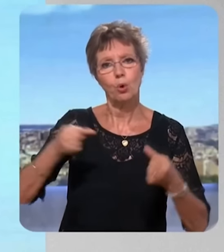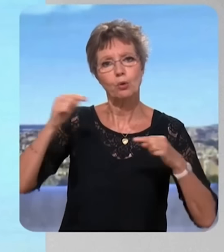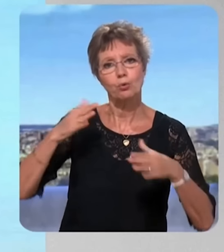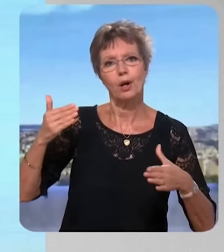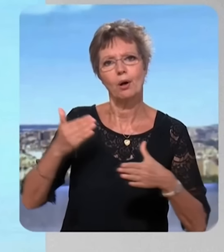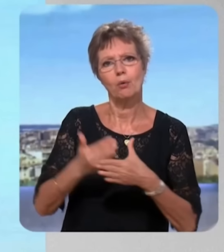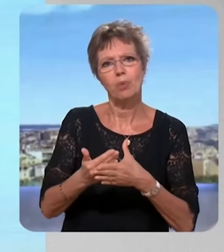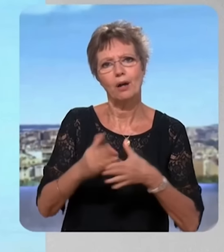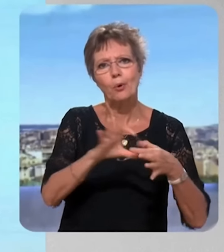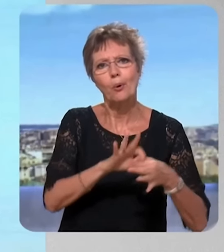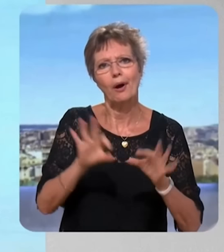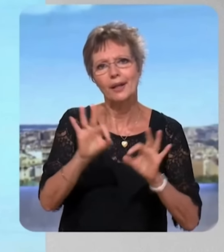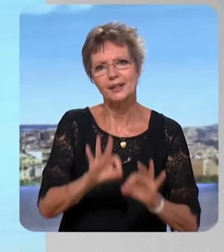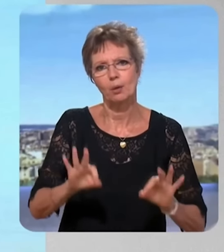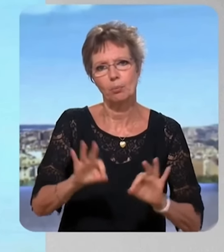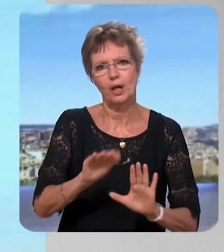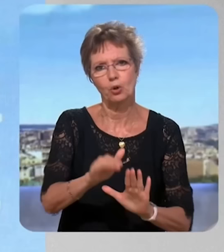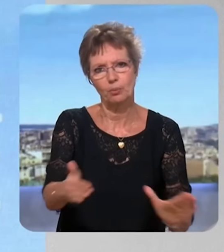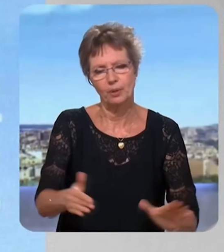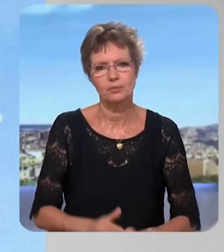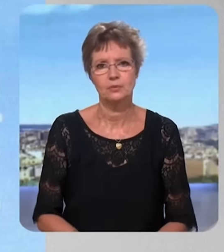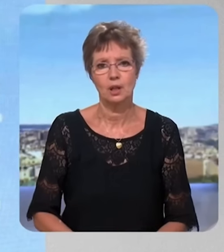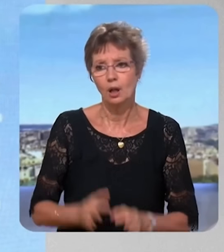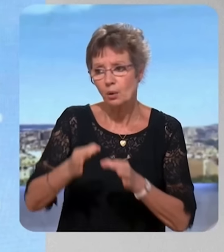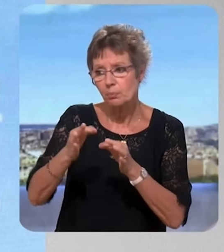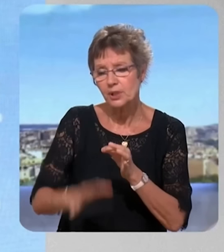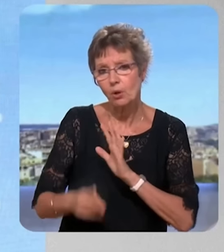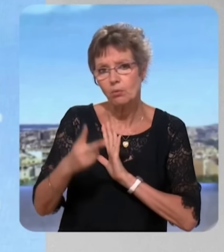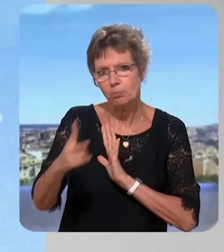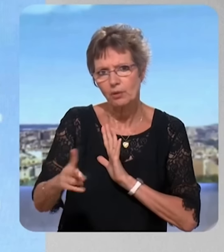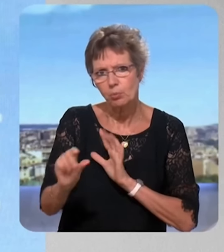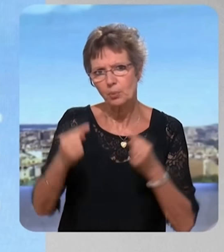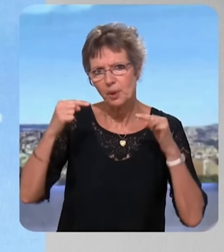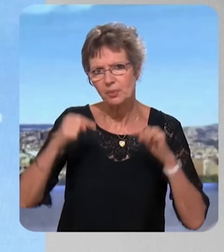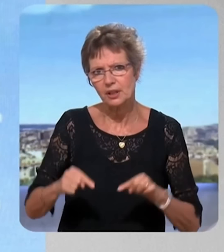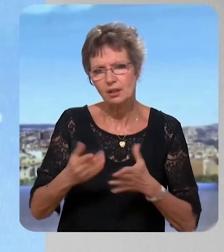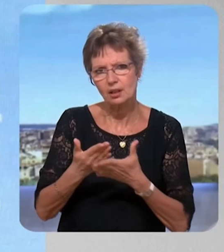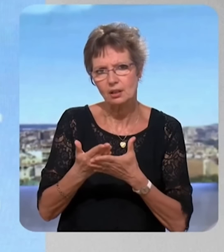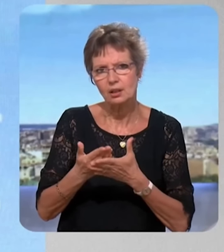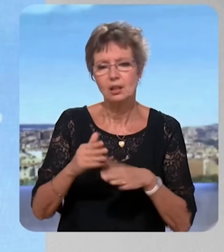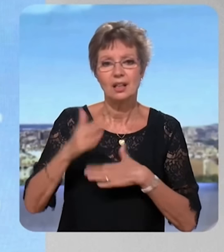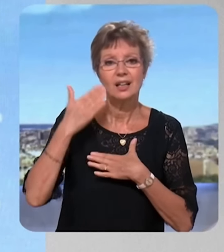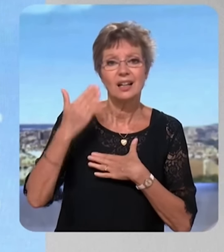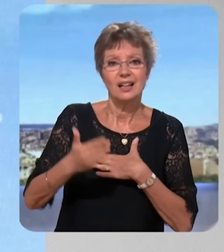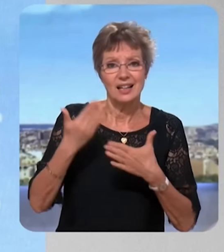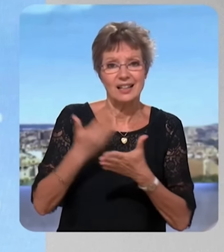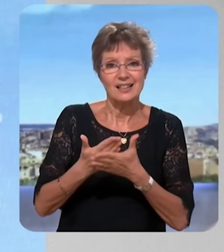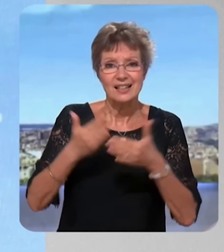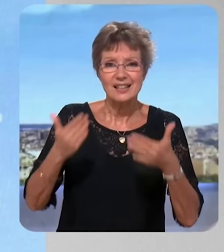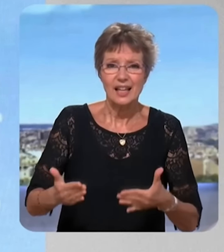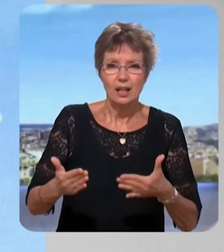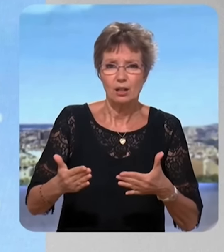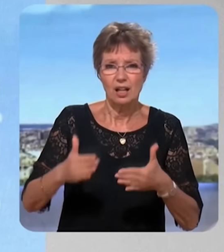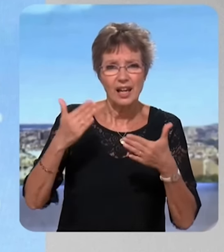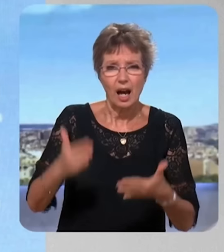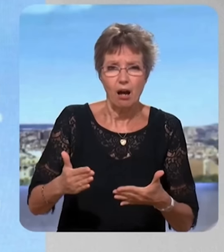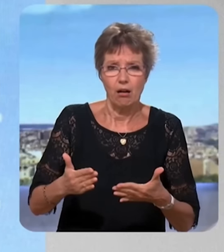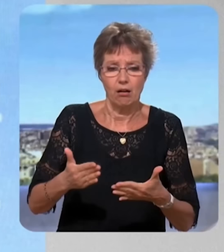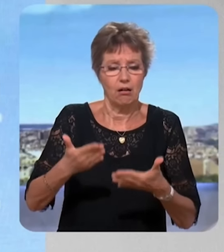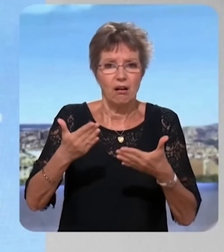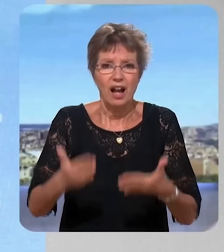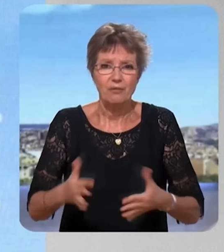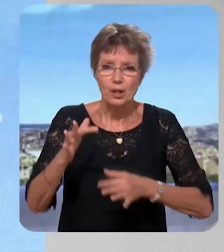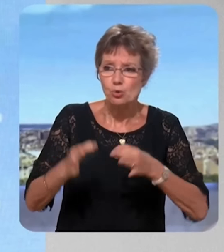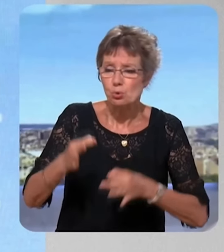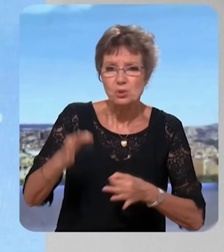que le Président pas, vous voulez plus que le Premier ministre Non, je parle de son bilan. Il a été incapable depuis 7 ans de donner un cap clair dans l'ensemble des domaines. On voit bien que sur le plan